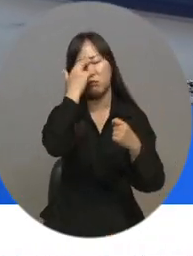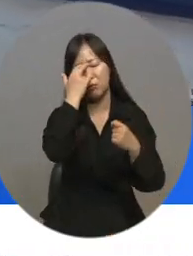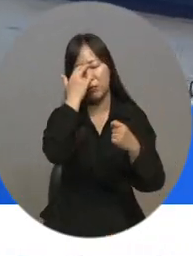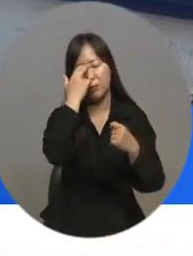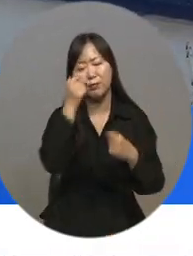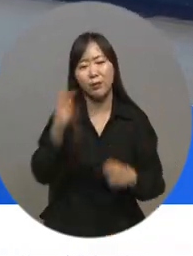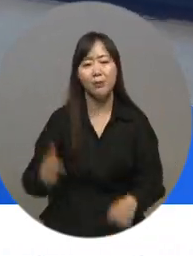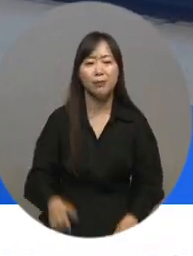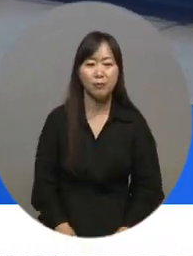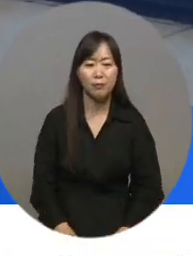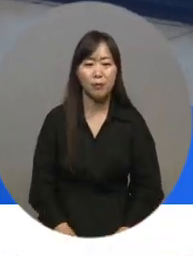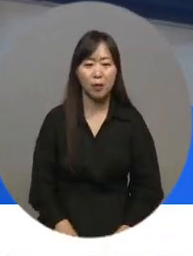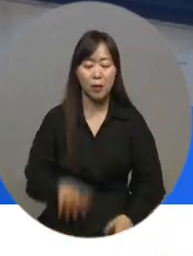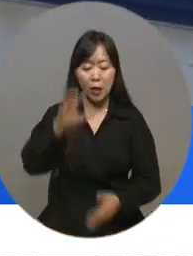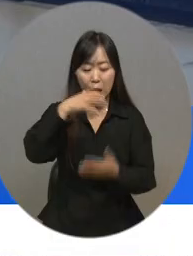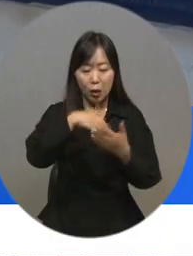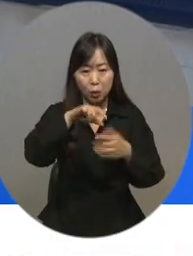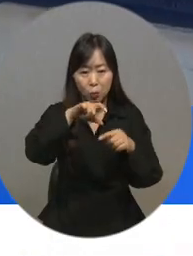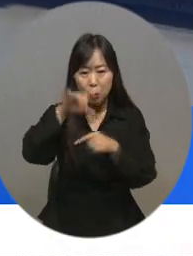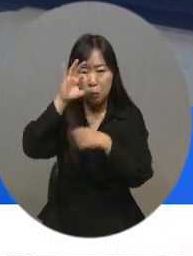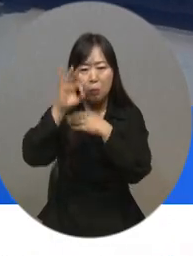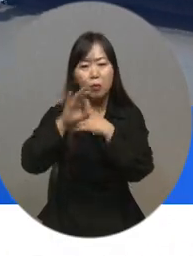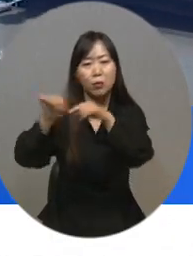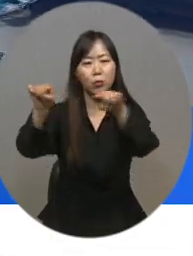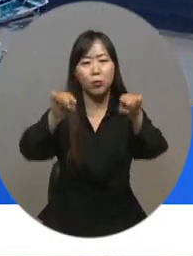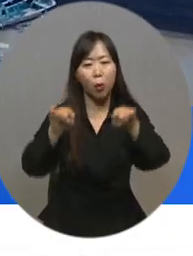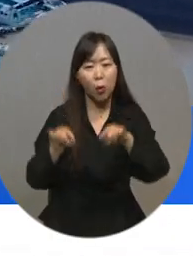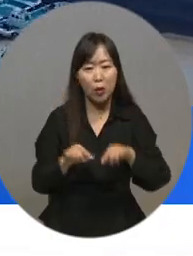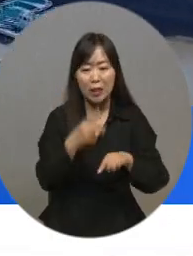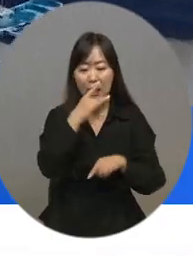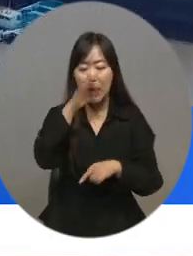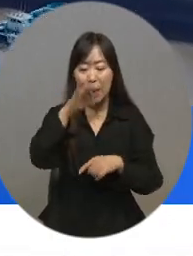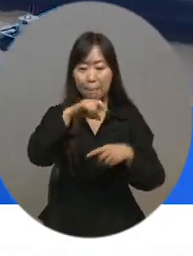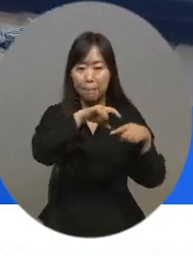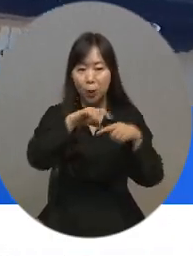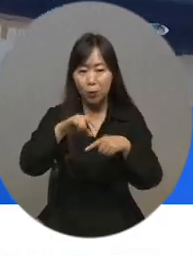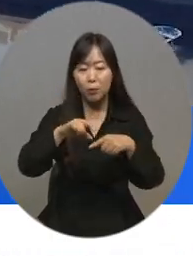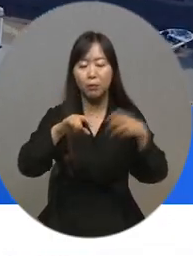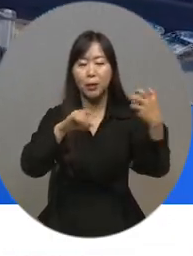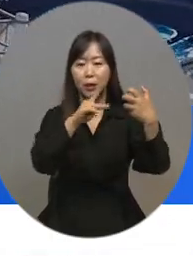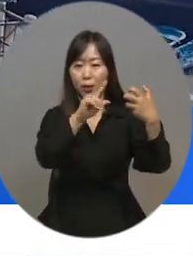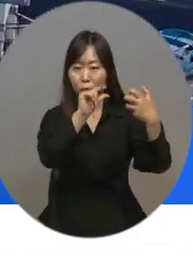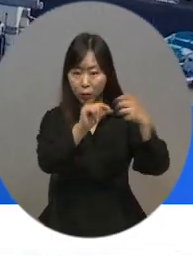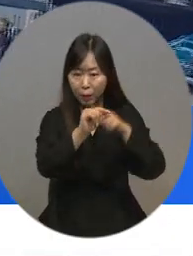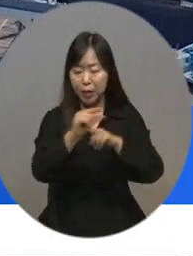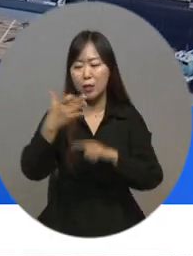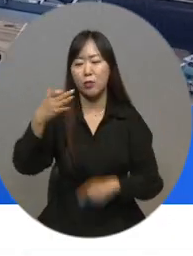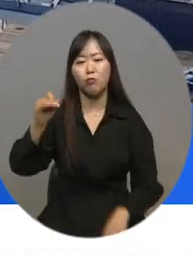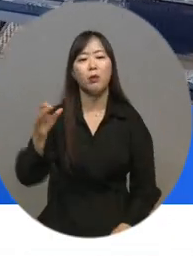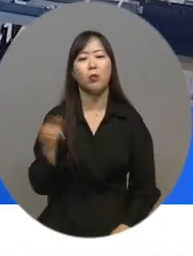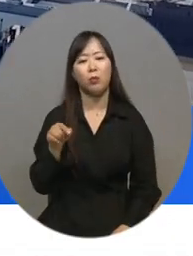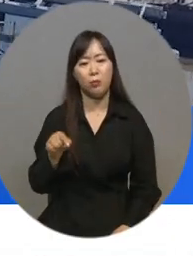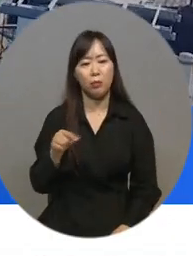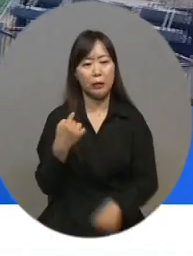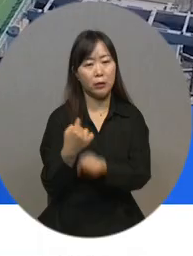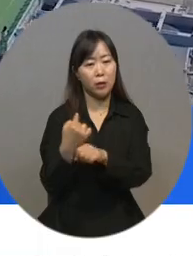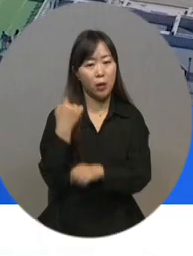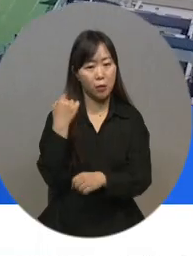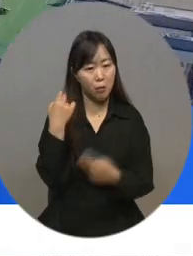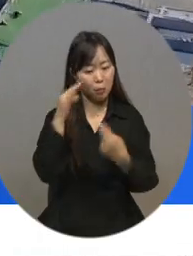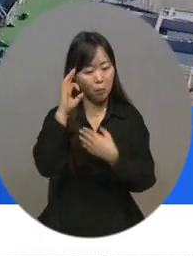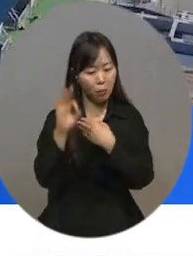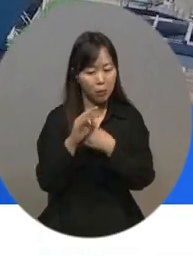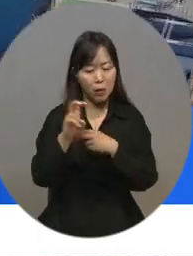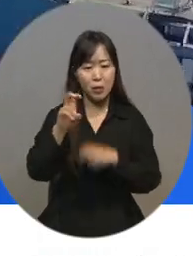있습니다 통계청에 따르면 전국 평균 산지 살 값은 80kg 기준 19만 원으로 지난해 수학기